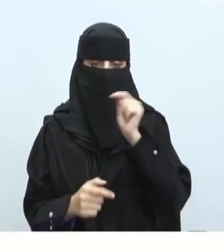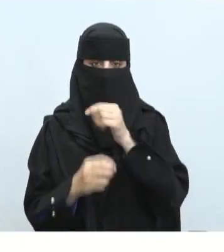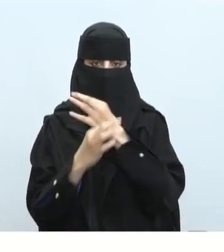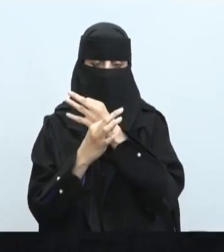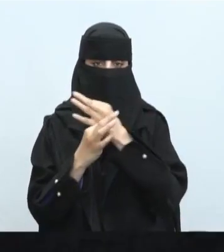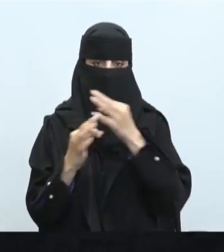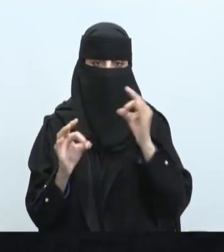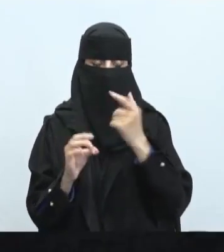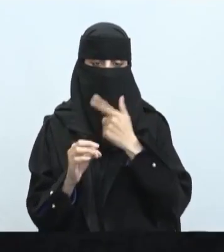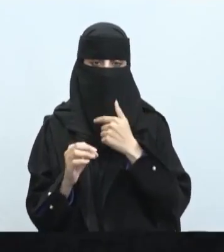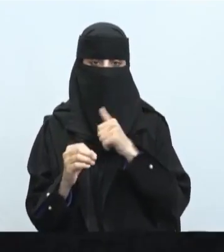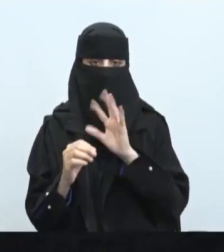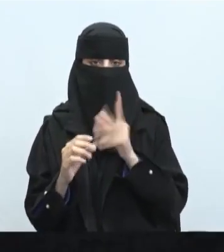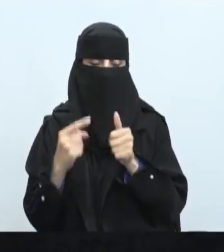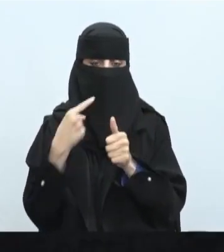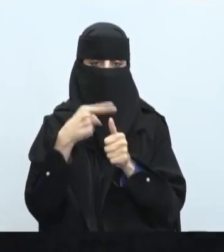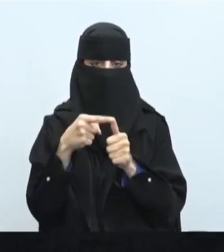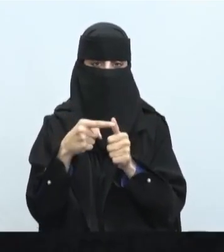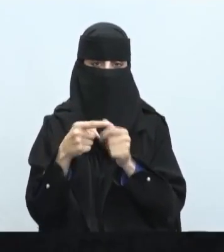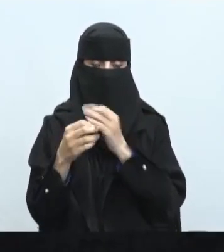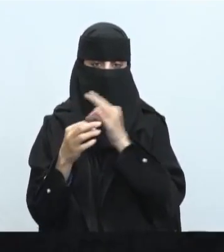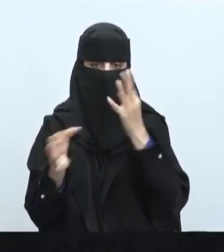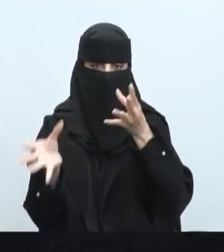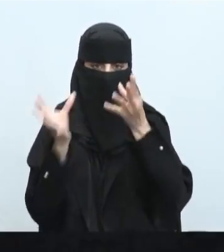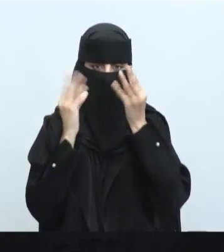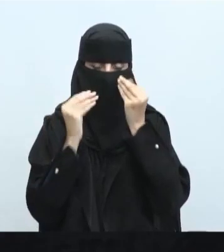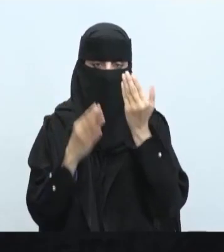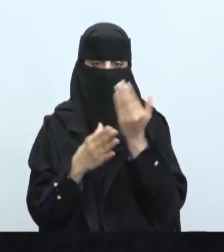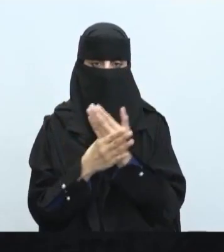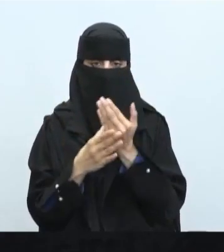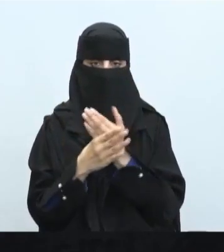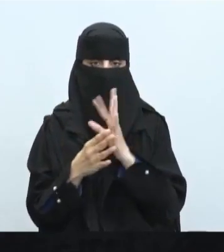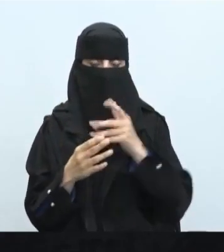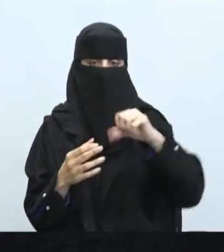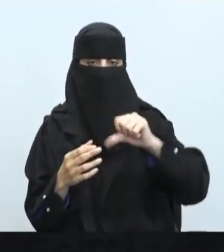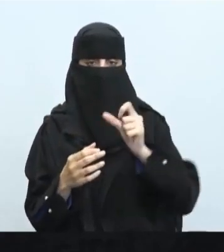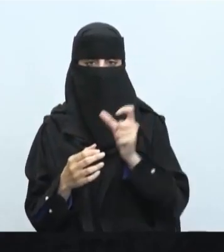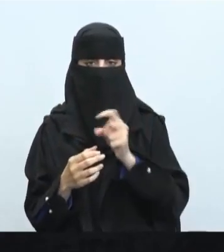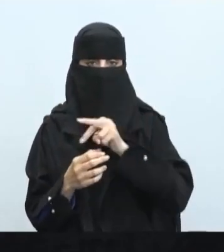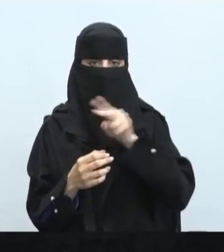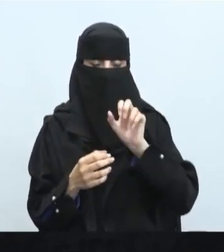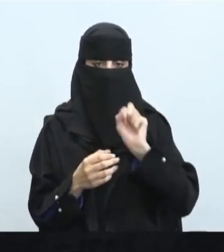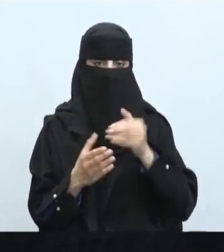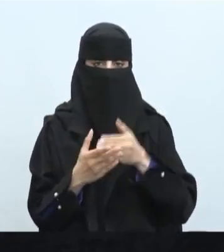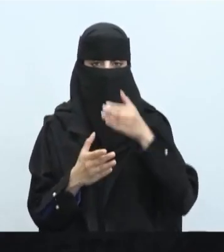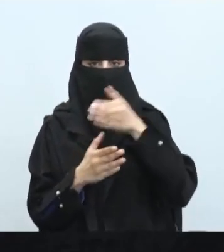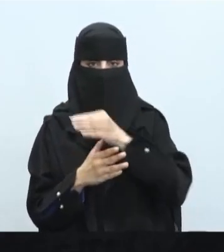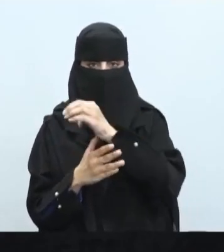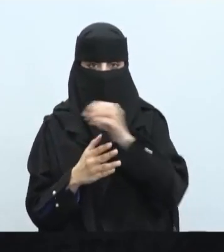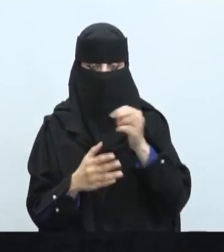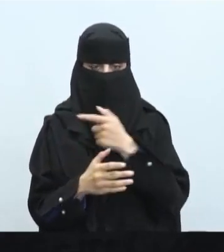هي علامات نصب الاسم نتعرف عليها لان ان واخواتها عندما تدخل على الجمله